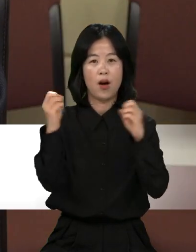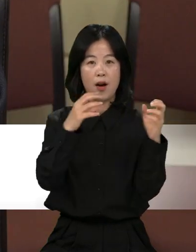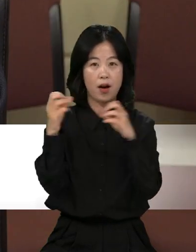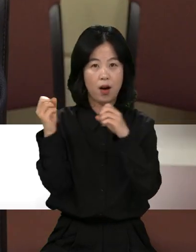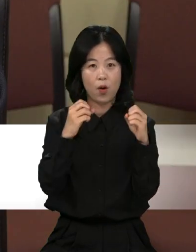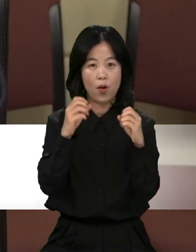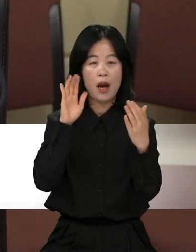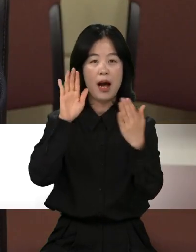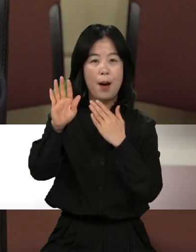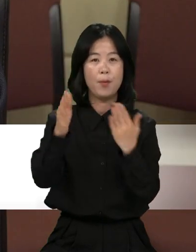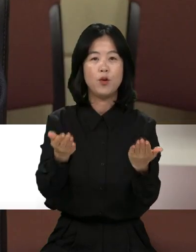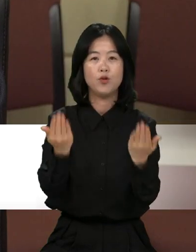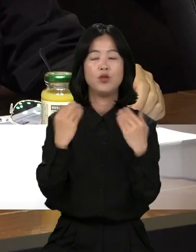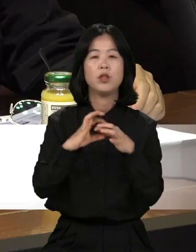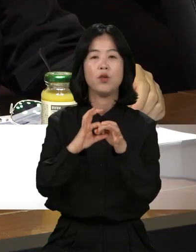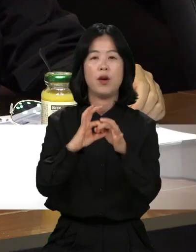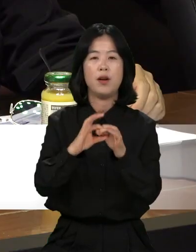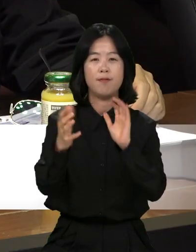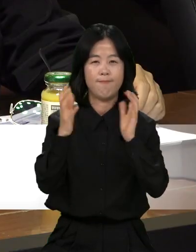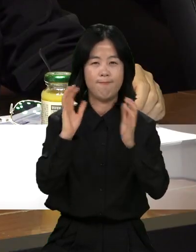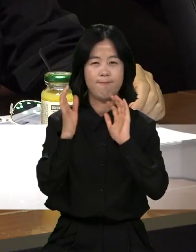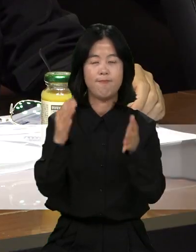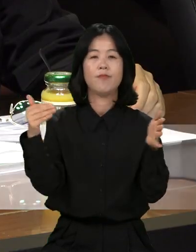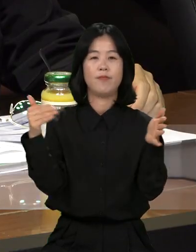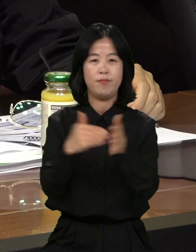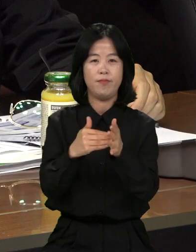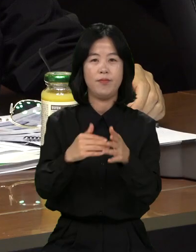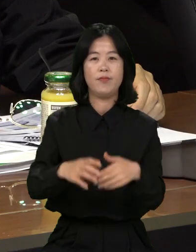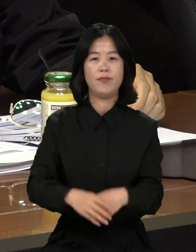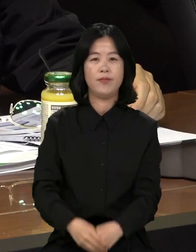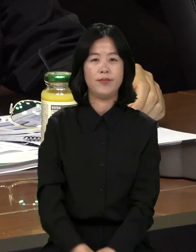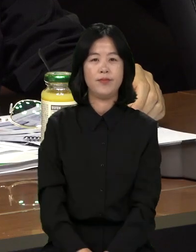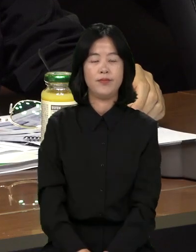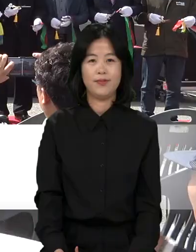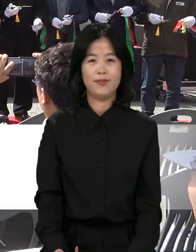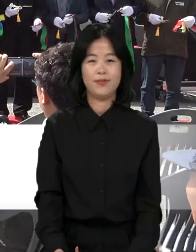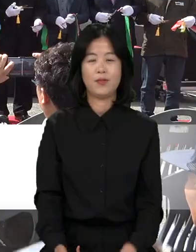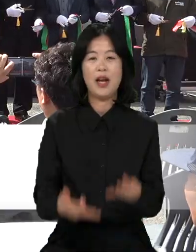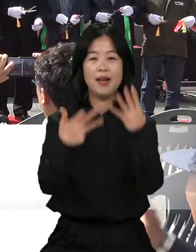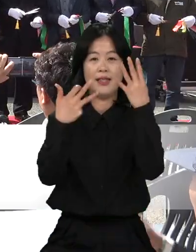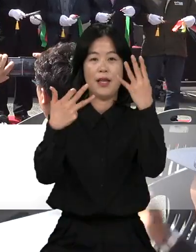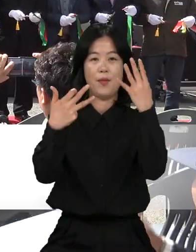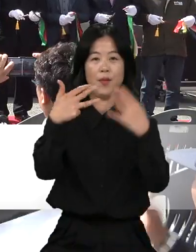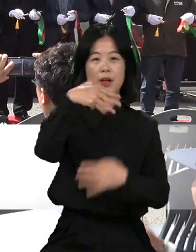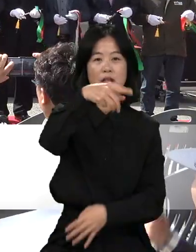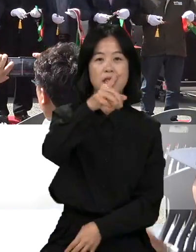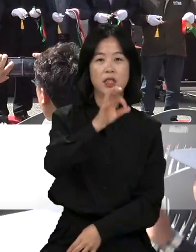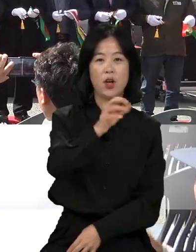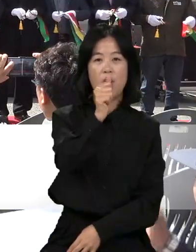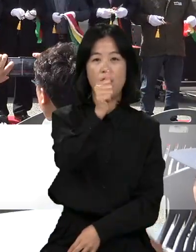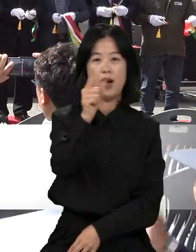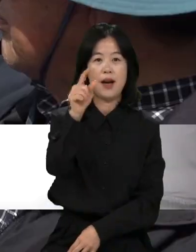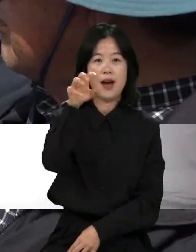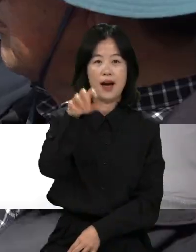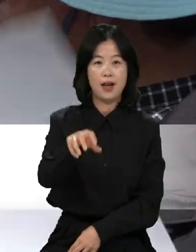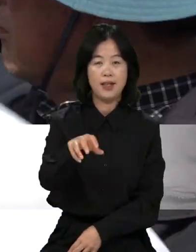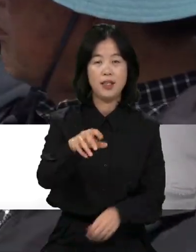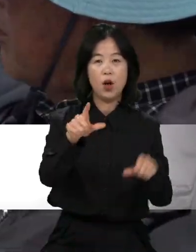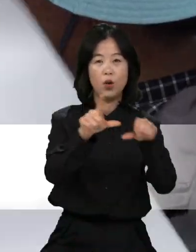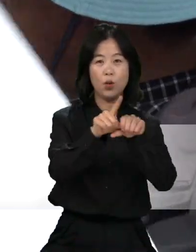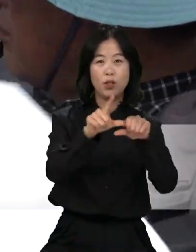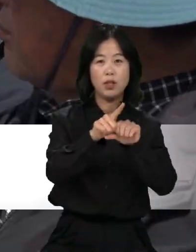얘기하며 미래청정에너지연구원 유치 전략을 모색했습니다. 18일 포항시는 청화면